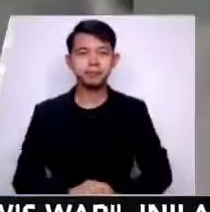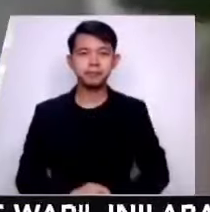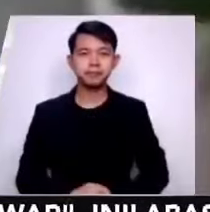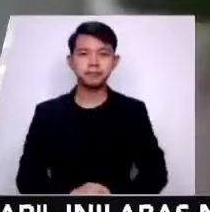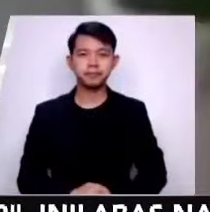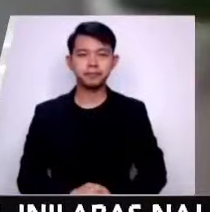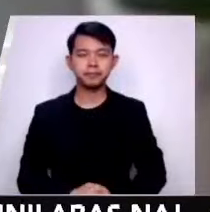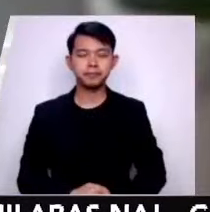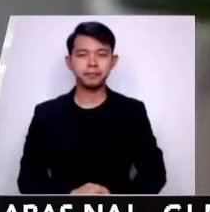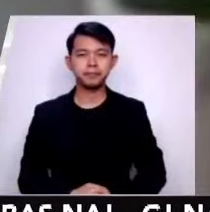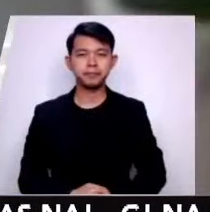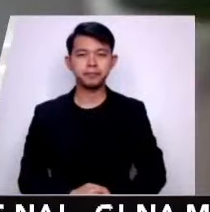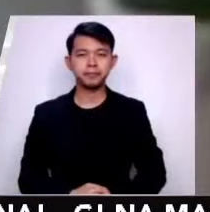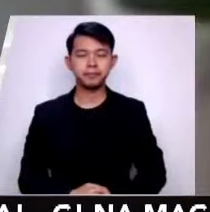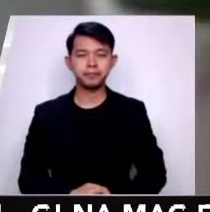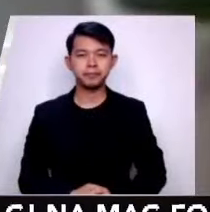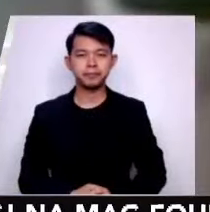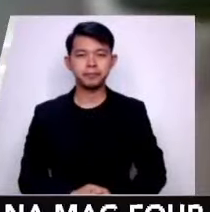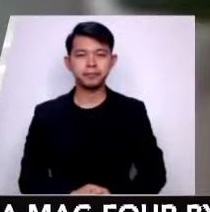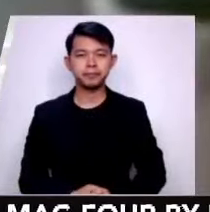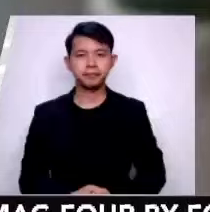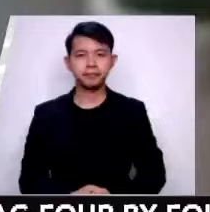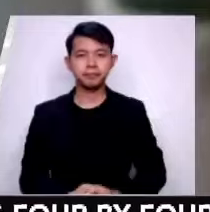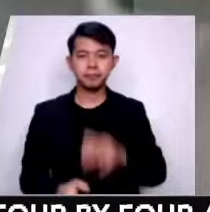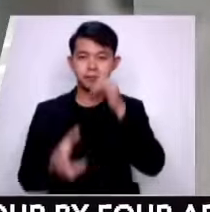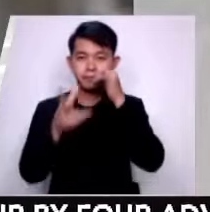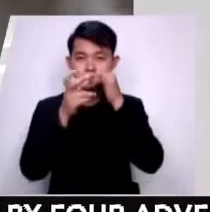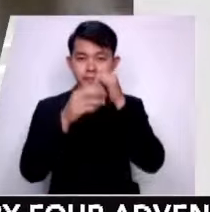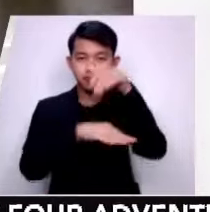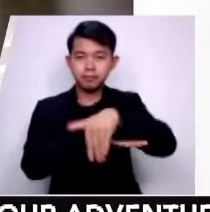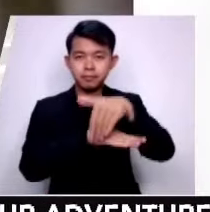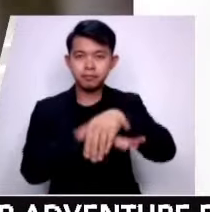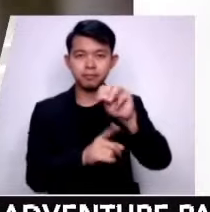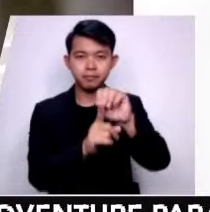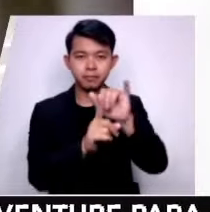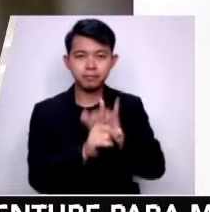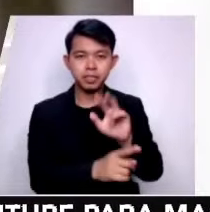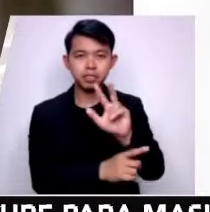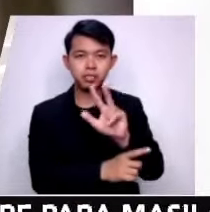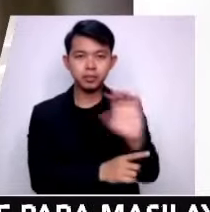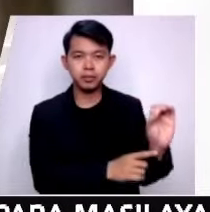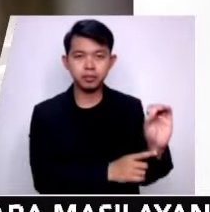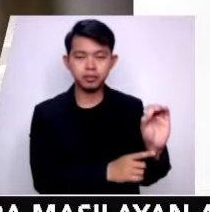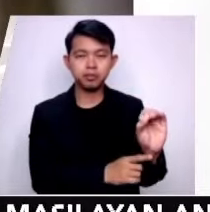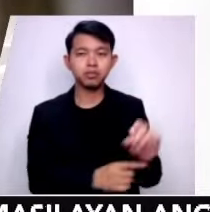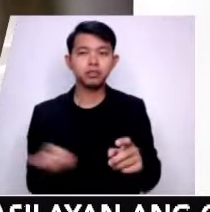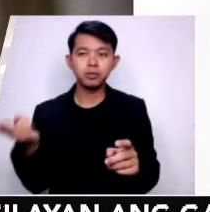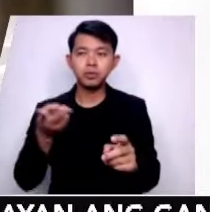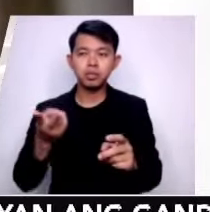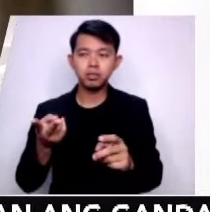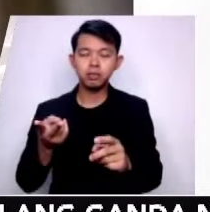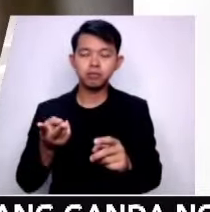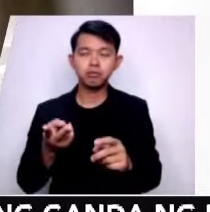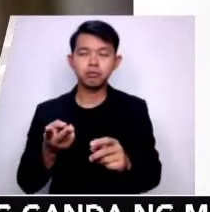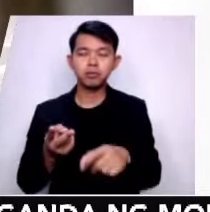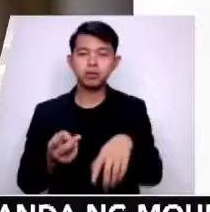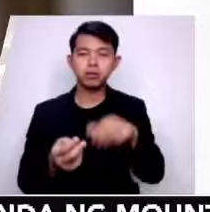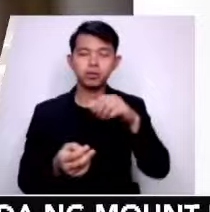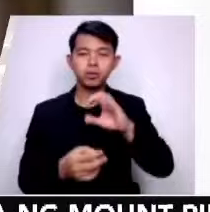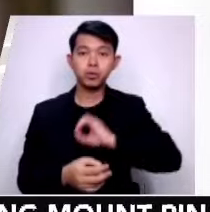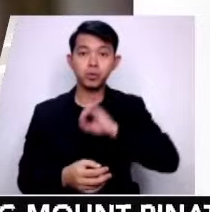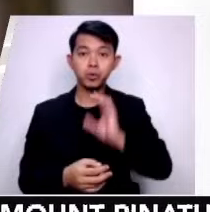Sumangil kuhaan gabi ng may 30 habang nag-uusap ang among babae at kanyang tauhan bigla itong yumuko na tila